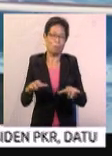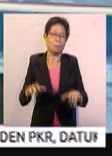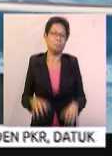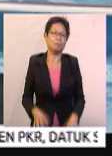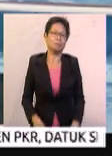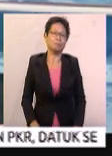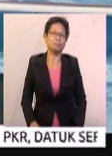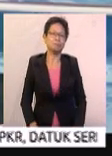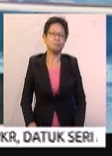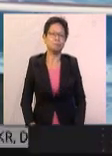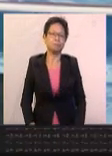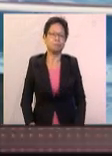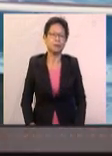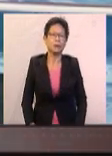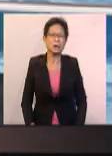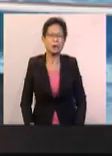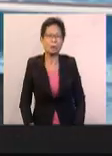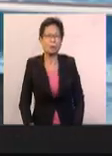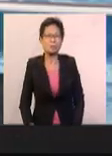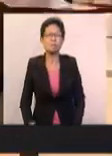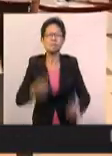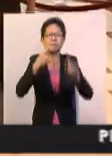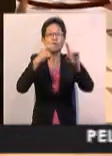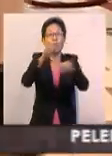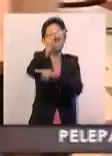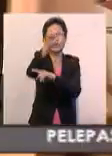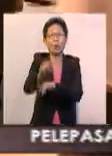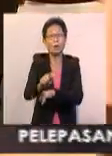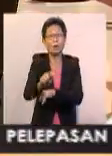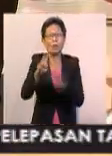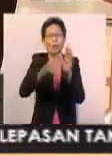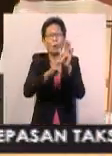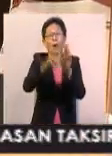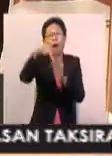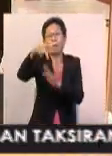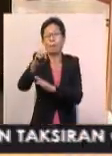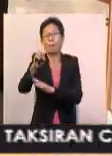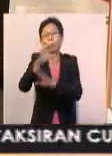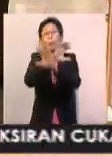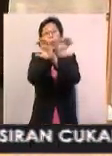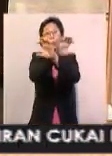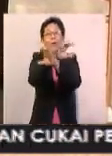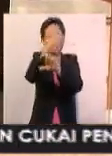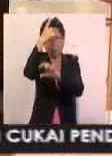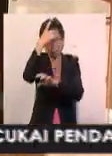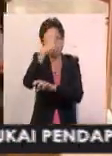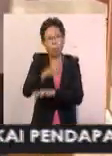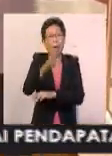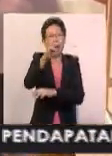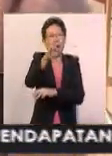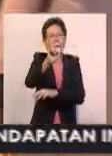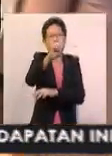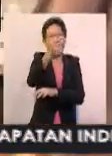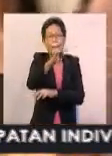laksanakan. Beliau menjawab soalan tambahan Wakil Pontian Datuk Seri Ahmad Maslan.